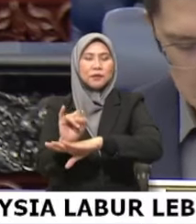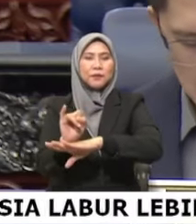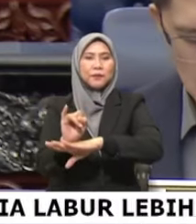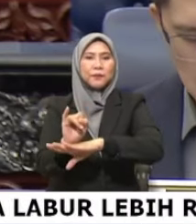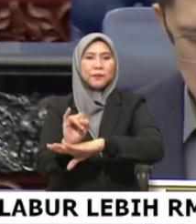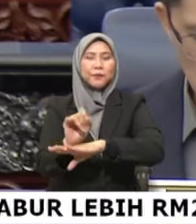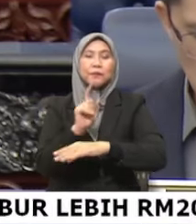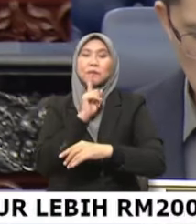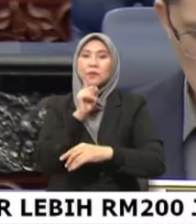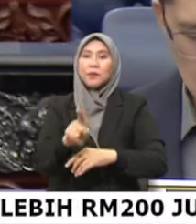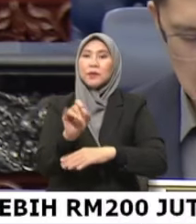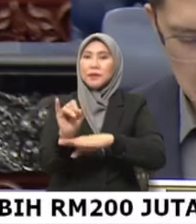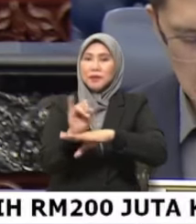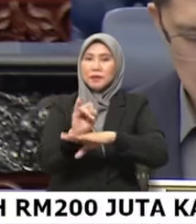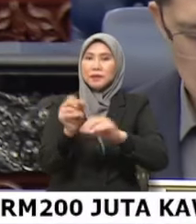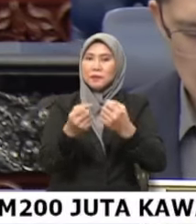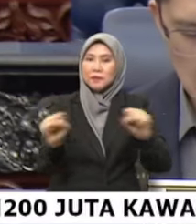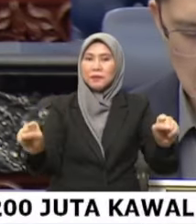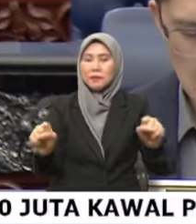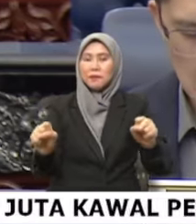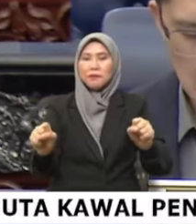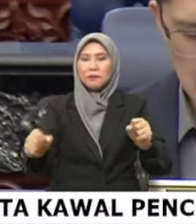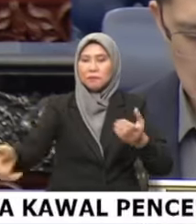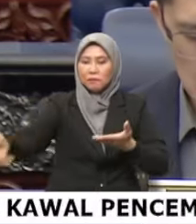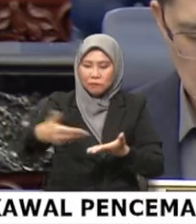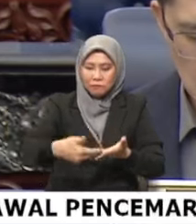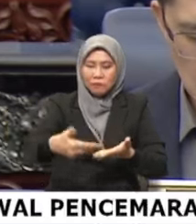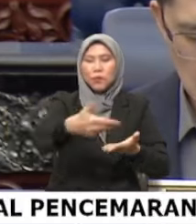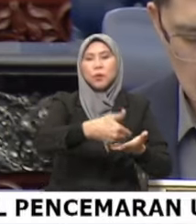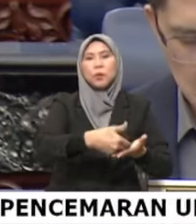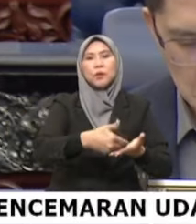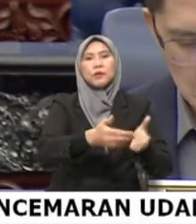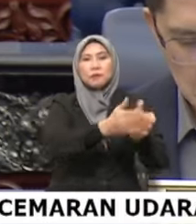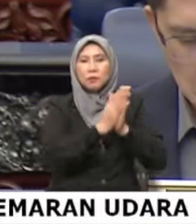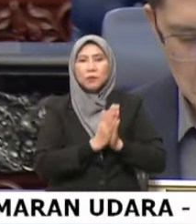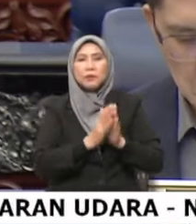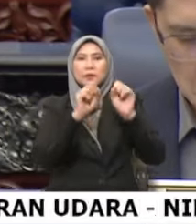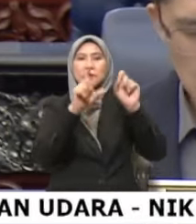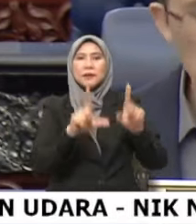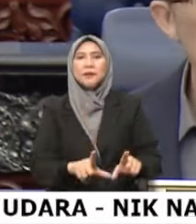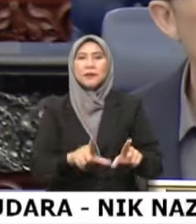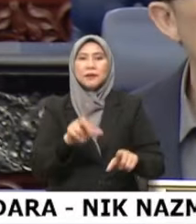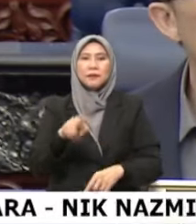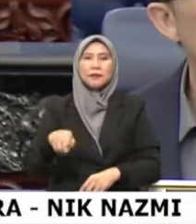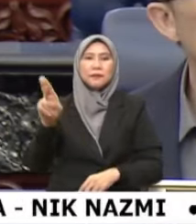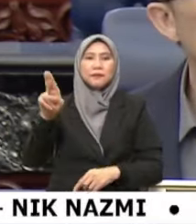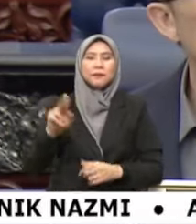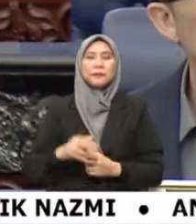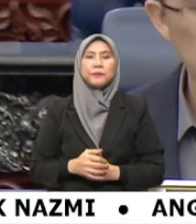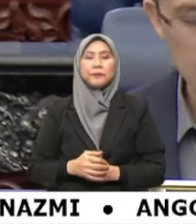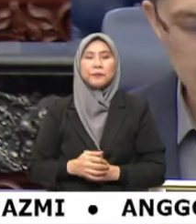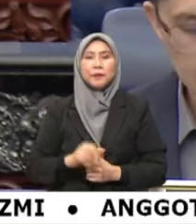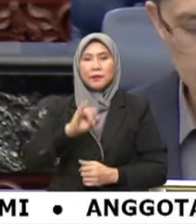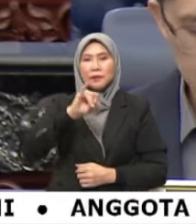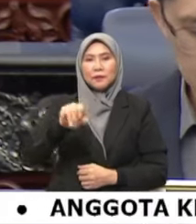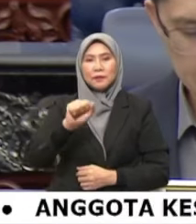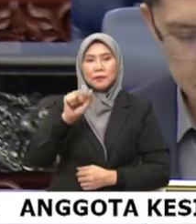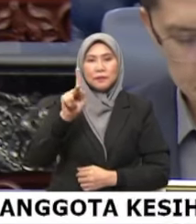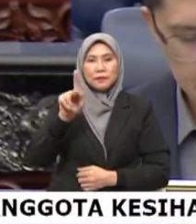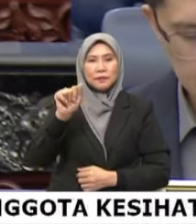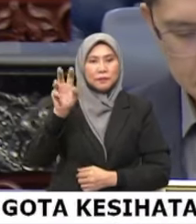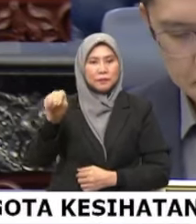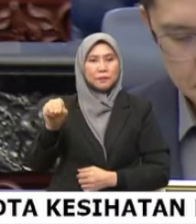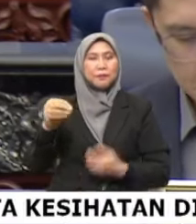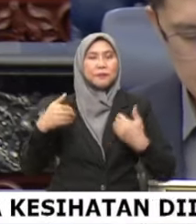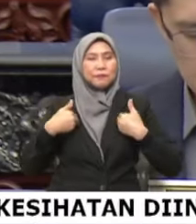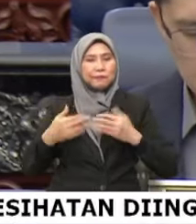memastikan industri tersedia memohon sijil pengesahan halal Malaysia. JAKIM juga turut menjalinkan kerjasama